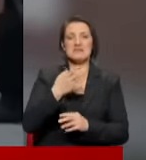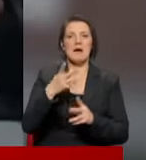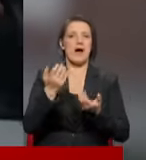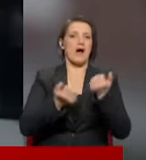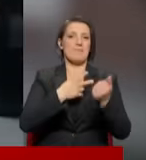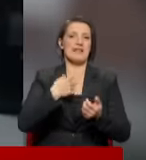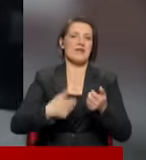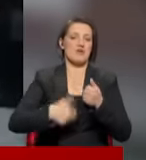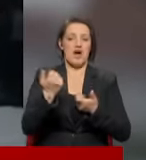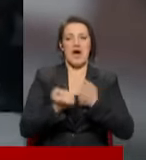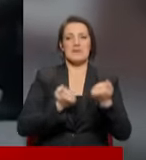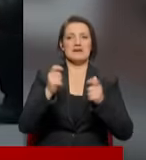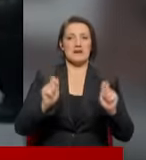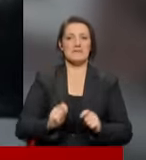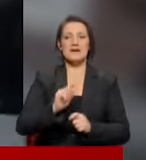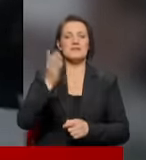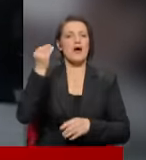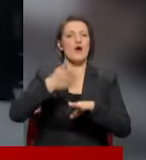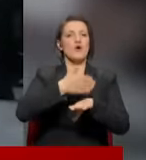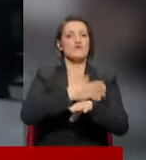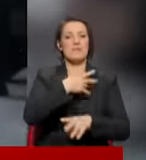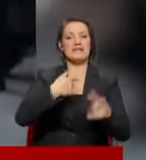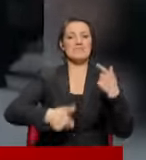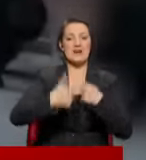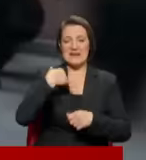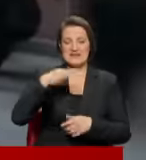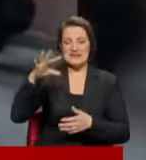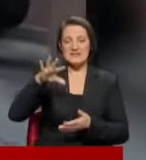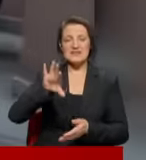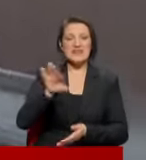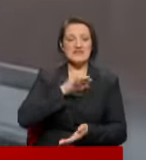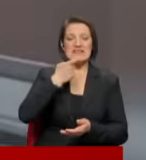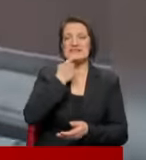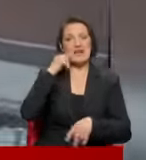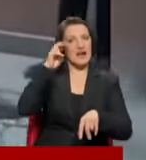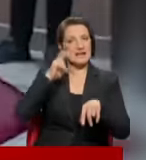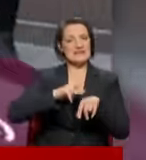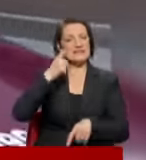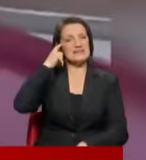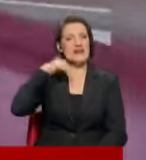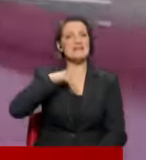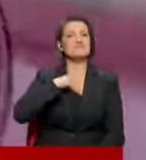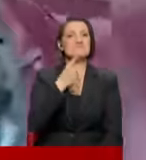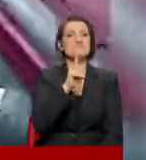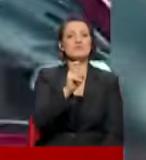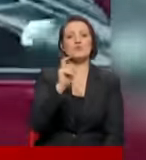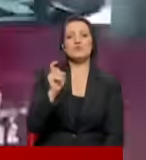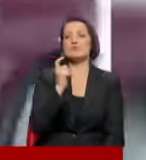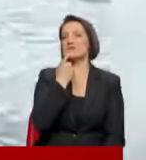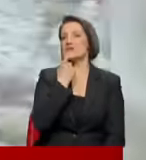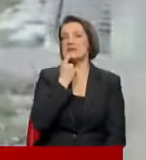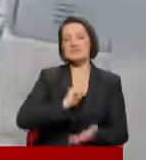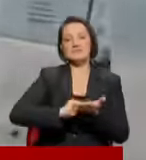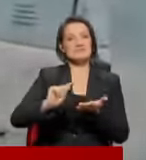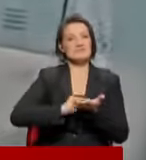aracı yaptı. Aracın üzerine daha önce belediye başkanı seçildiği yılı hatırlatan sanki sene 1999